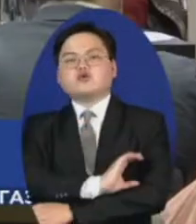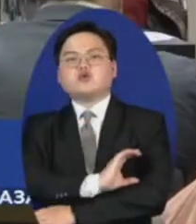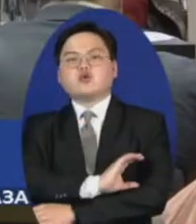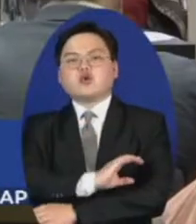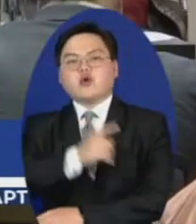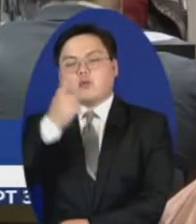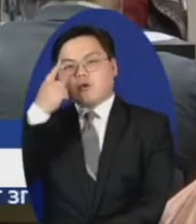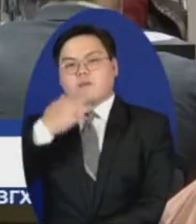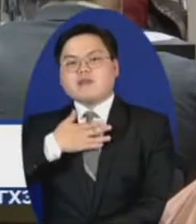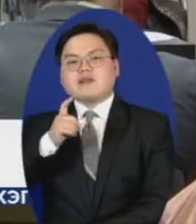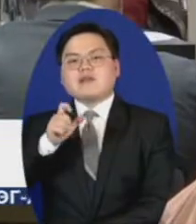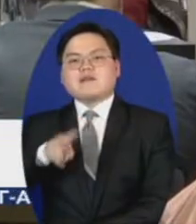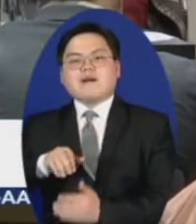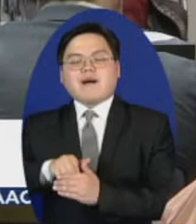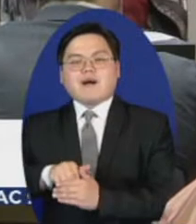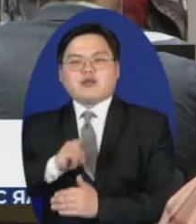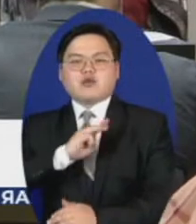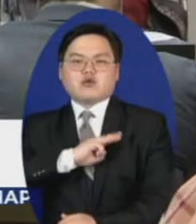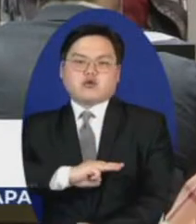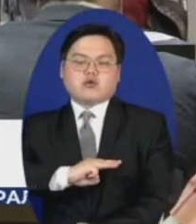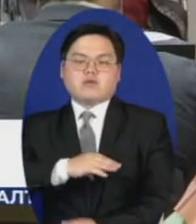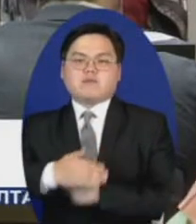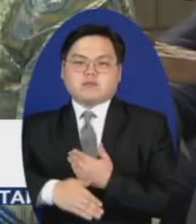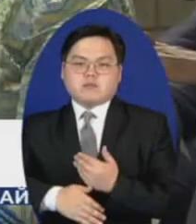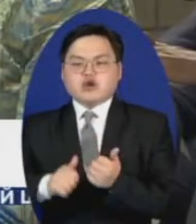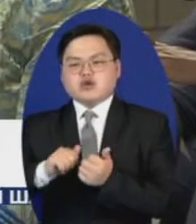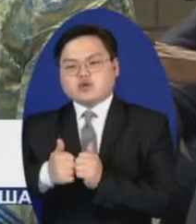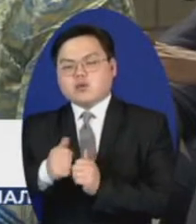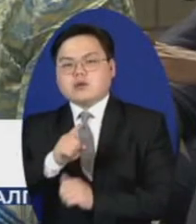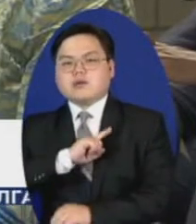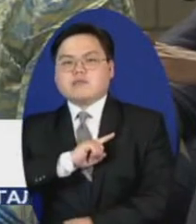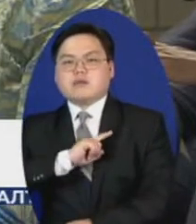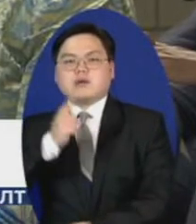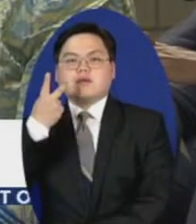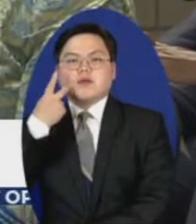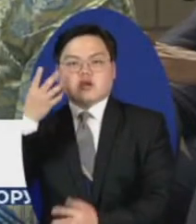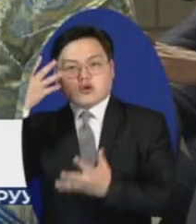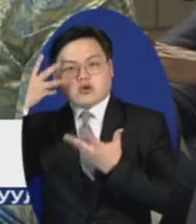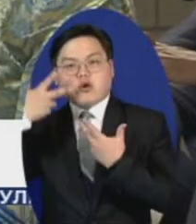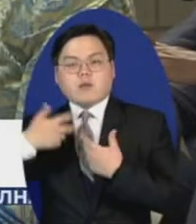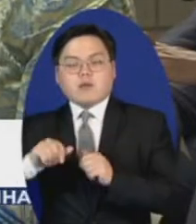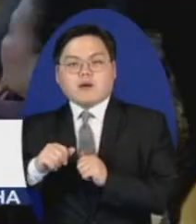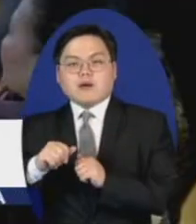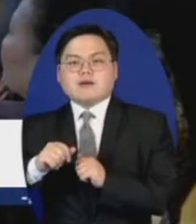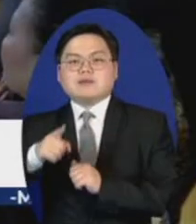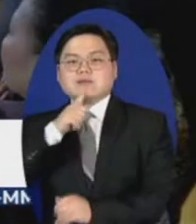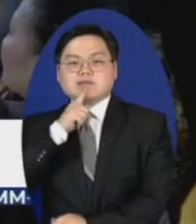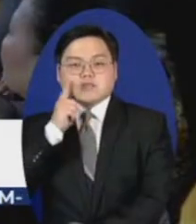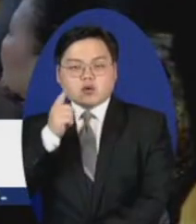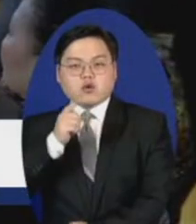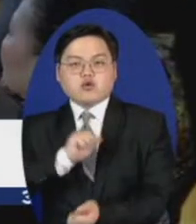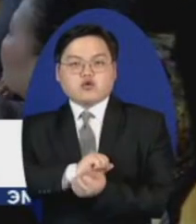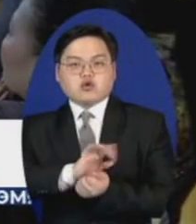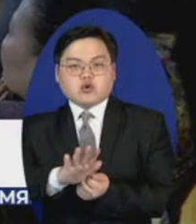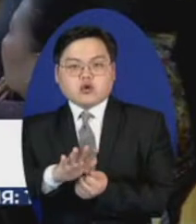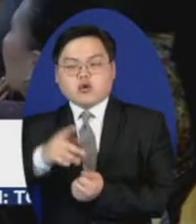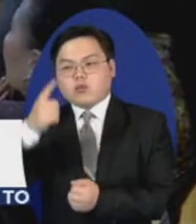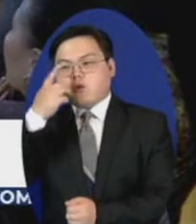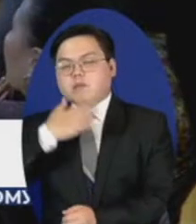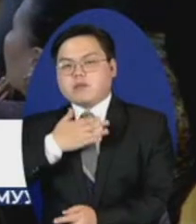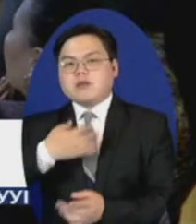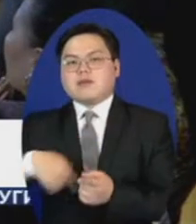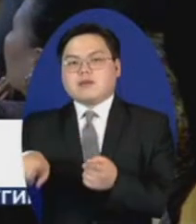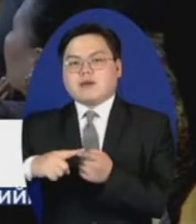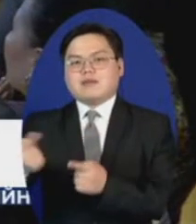эвлэлд нэгдэхин тулд спорт тэмцээн зохион байгуулдаг байна. Оюутан залуус Германд эзэмсэн мэрэгчлэрээ их орондоо анчлах хүсэлтэй байгаагаж энэ үеэр